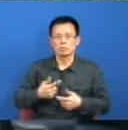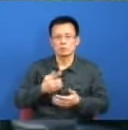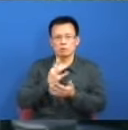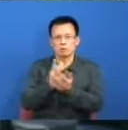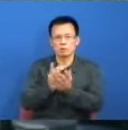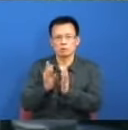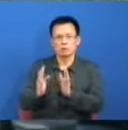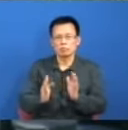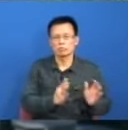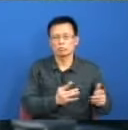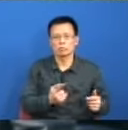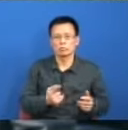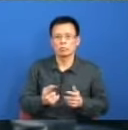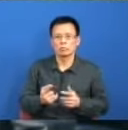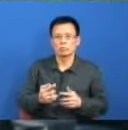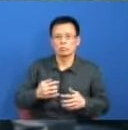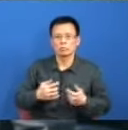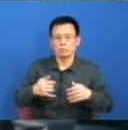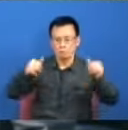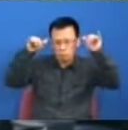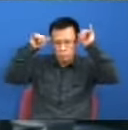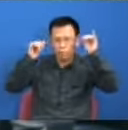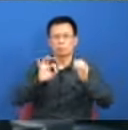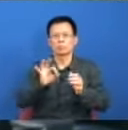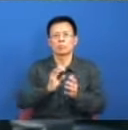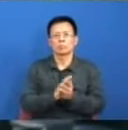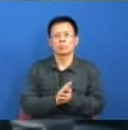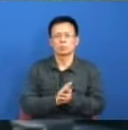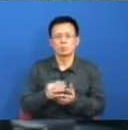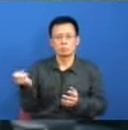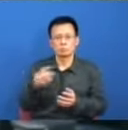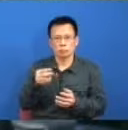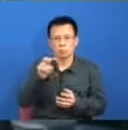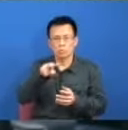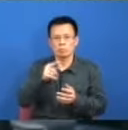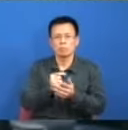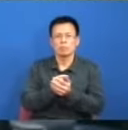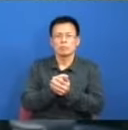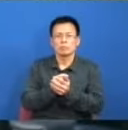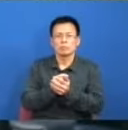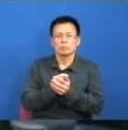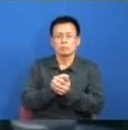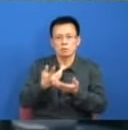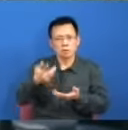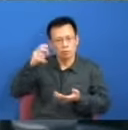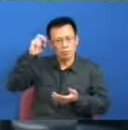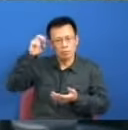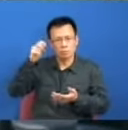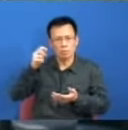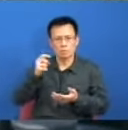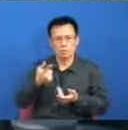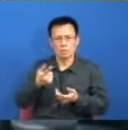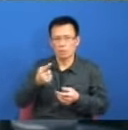處理嘅行為嘅。咁再睇翻有啲人而家就估計會唔會新任嘅警務處長上